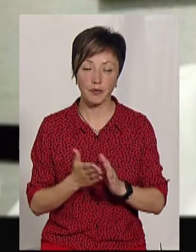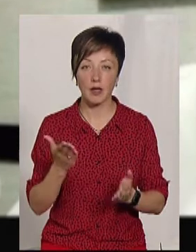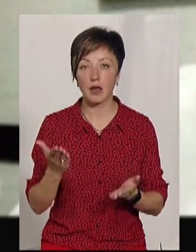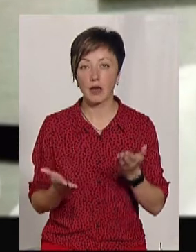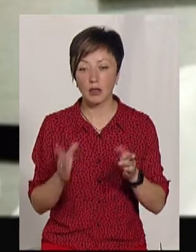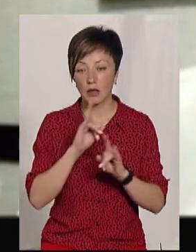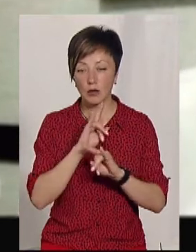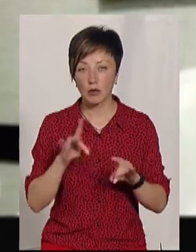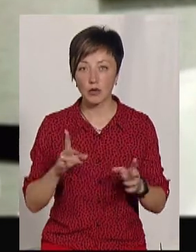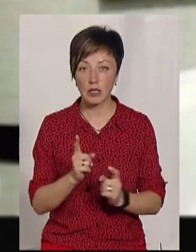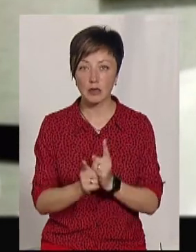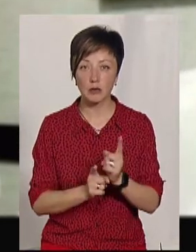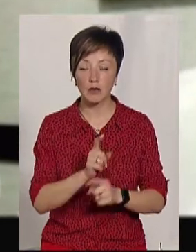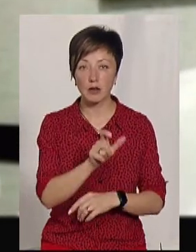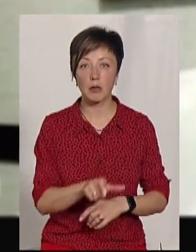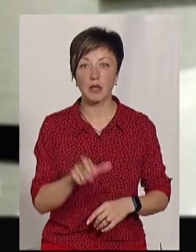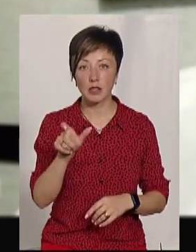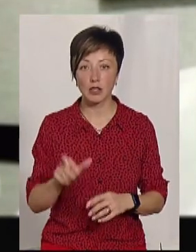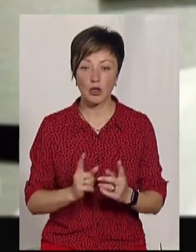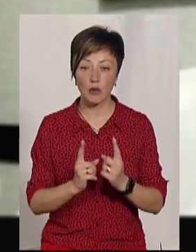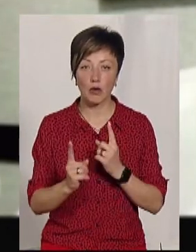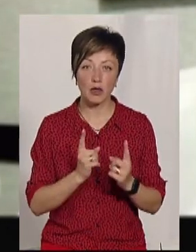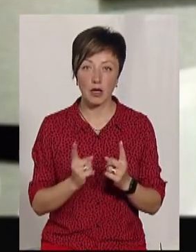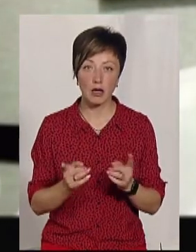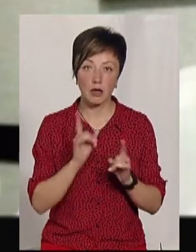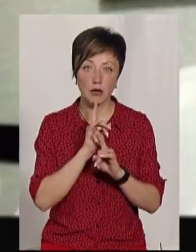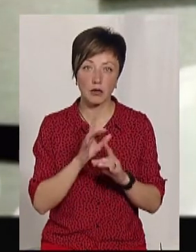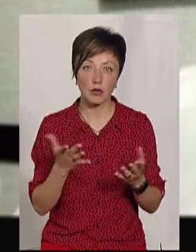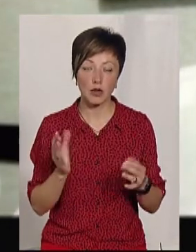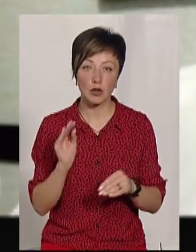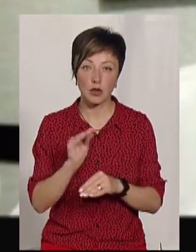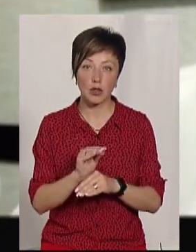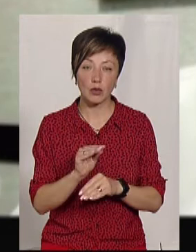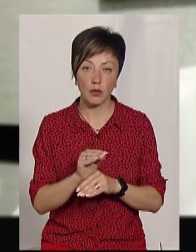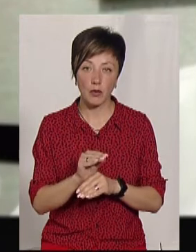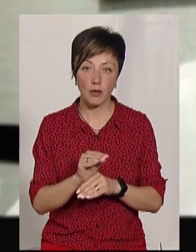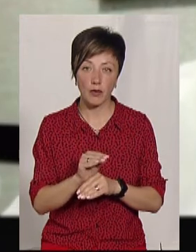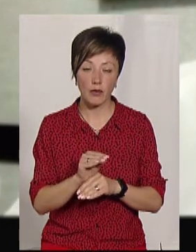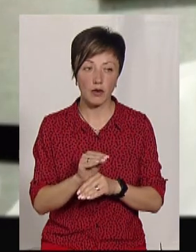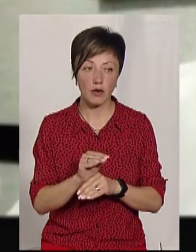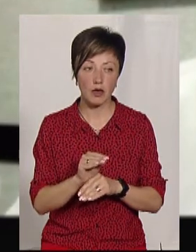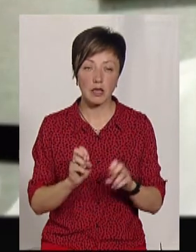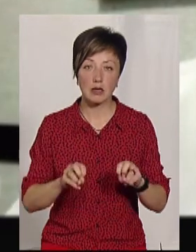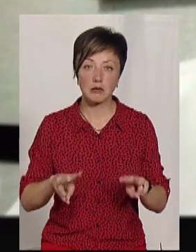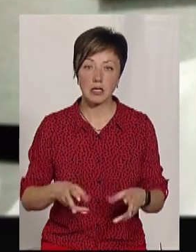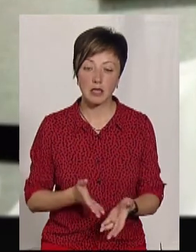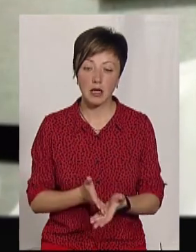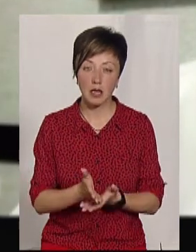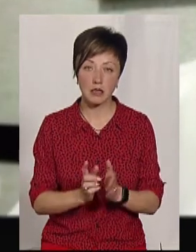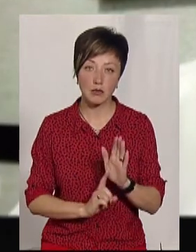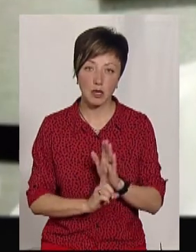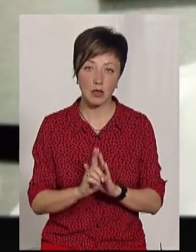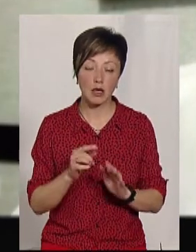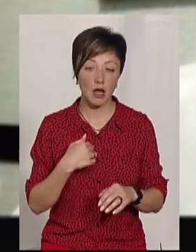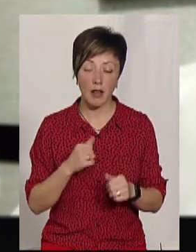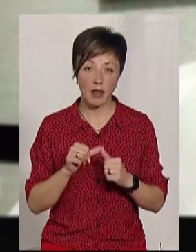якщо не буде змінюватися пасажиропотік, навряд чи ми будемо якісь додаткові рейси запускати. Хоча я